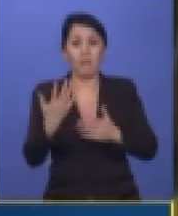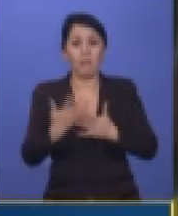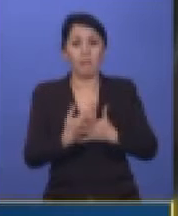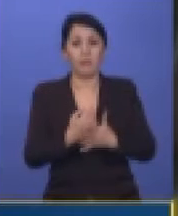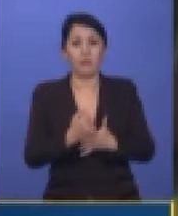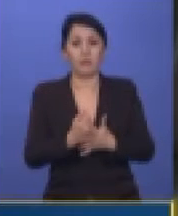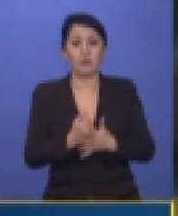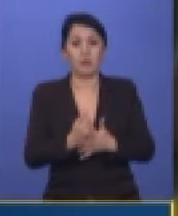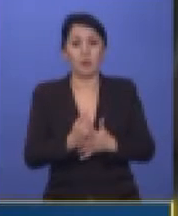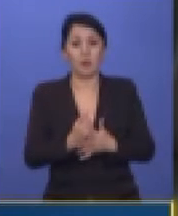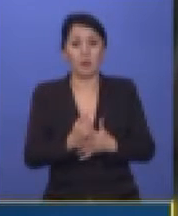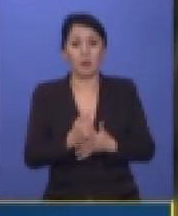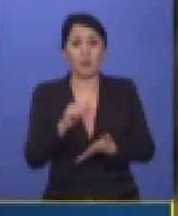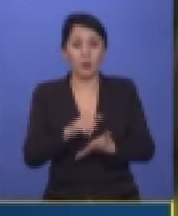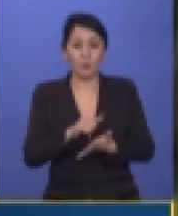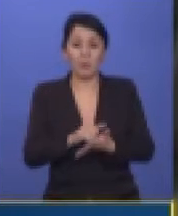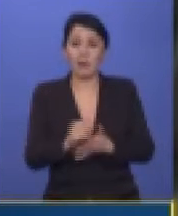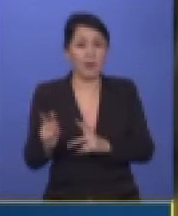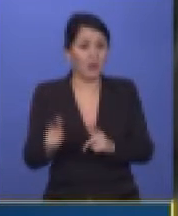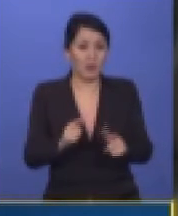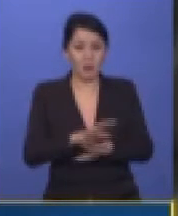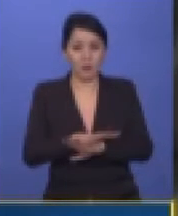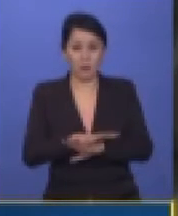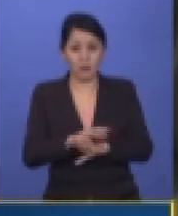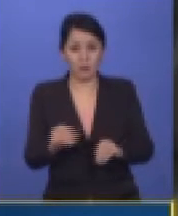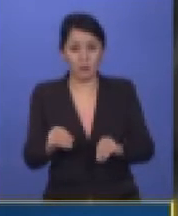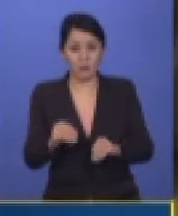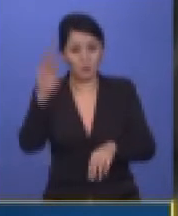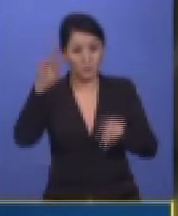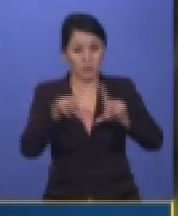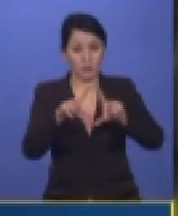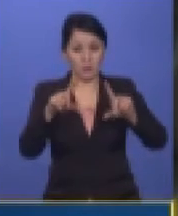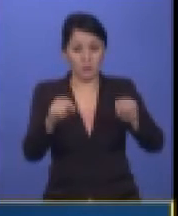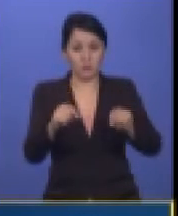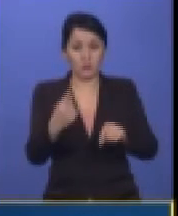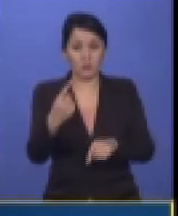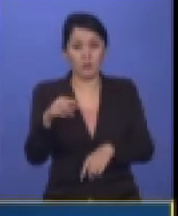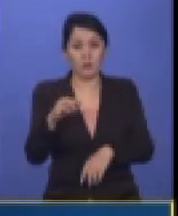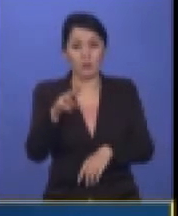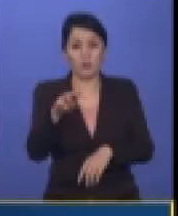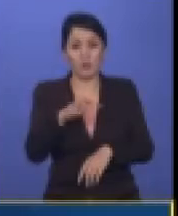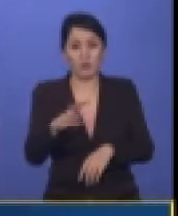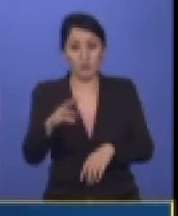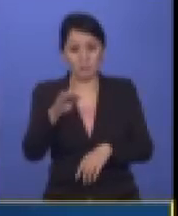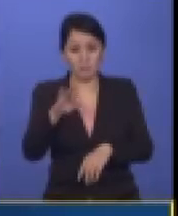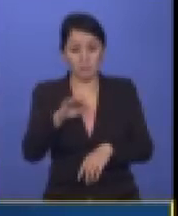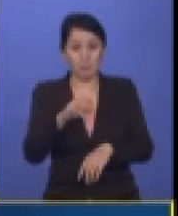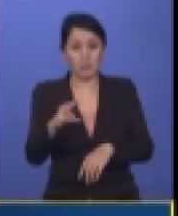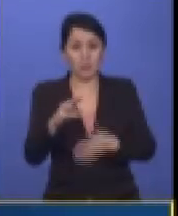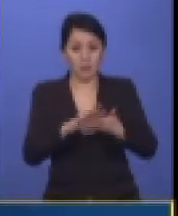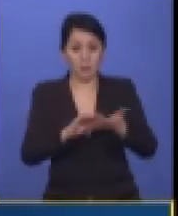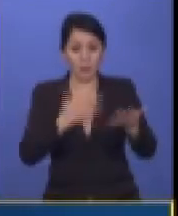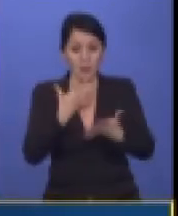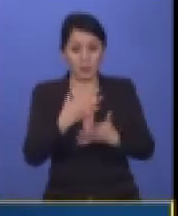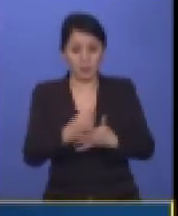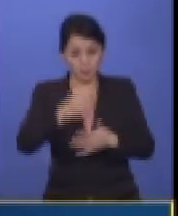Даже при всем том, что документы не готовы, мы сейчас пристраиваем в школе 1000 квадратов площади. Сегодня Геннадий Зенченко продолжает дело